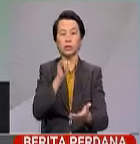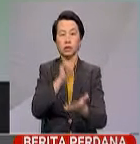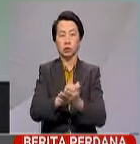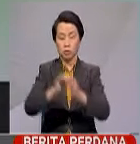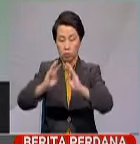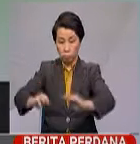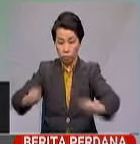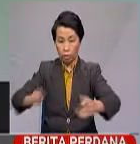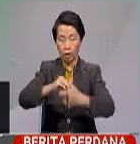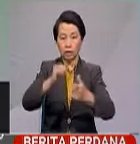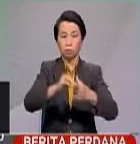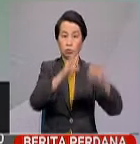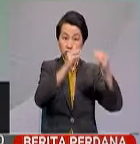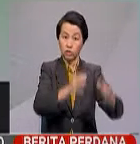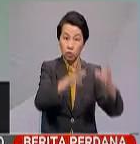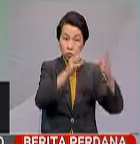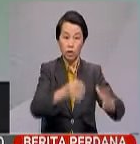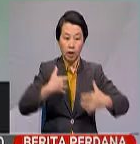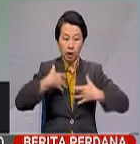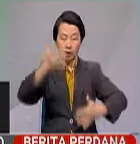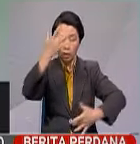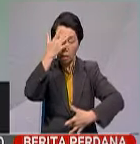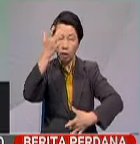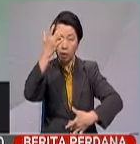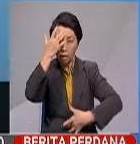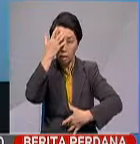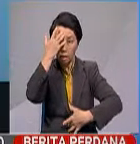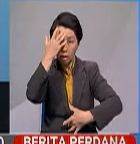pelajar atau warga sekolah yang mempunyai simptom